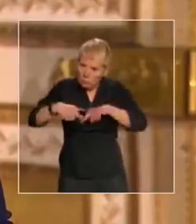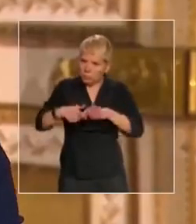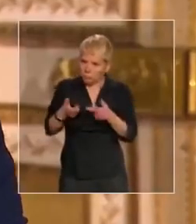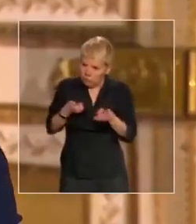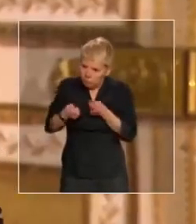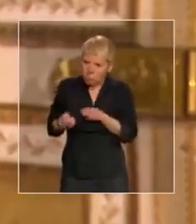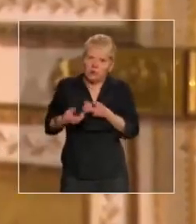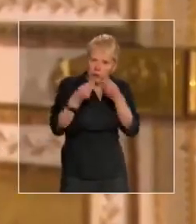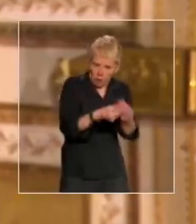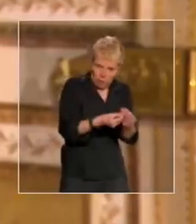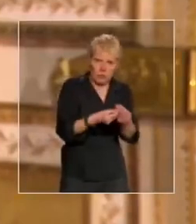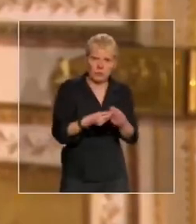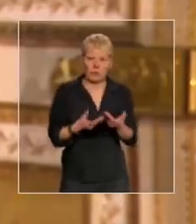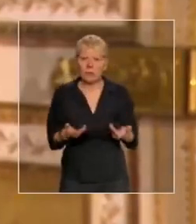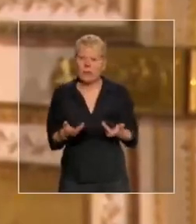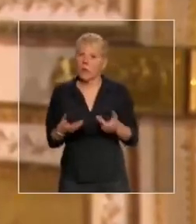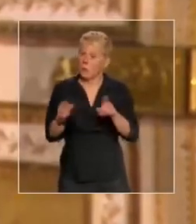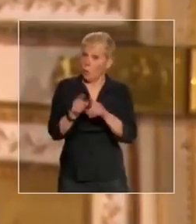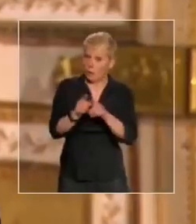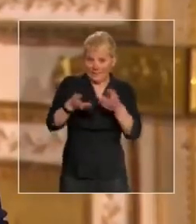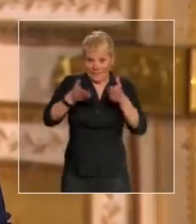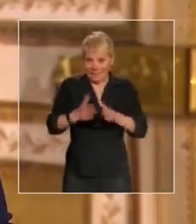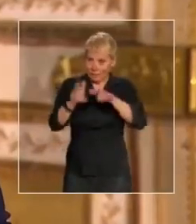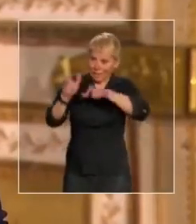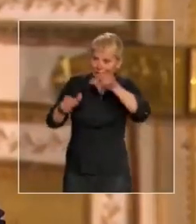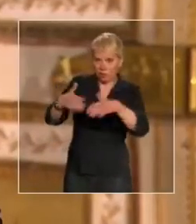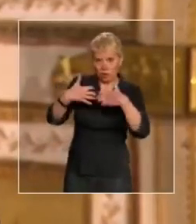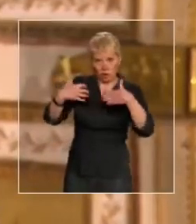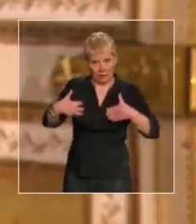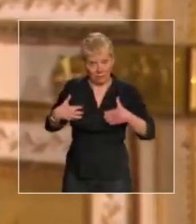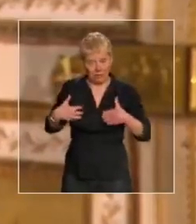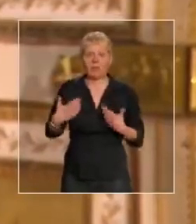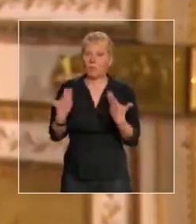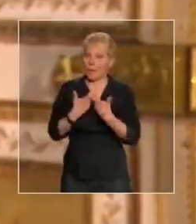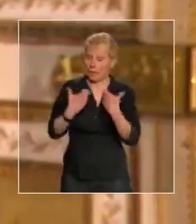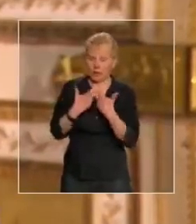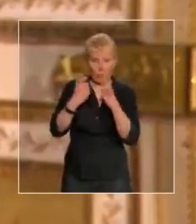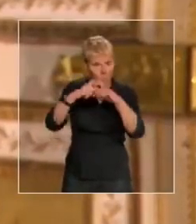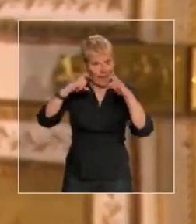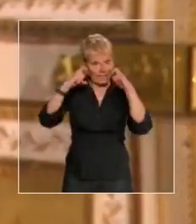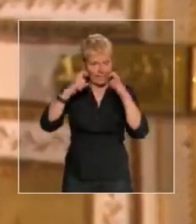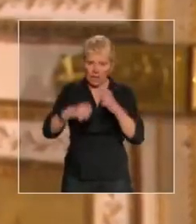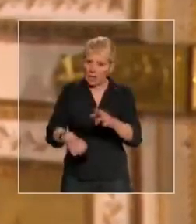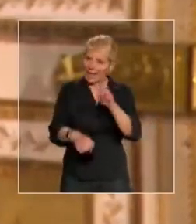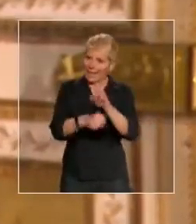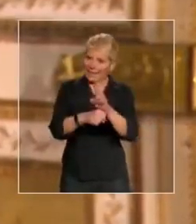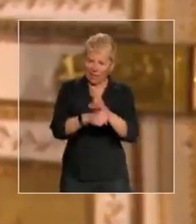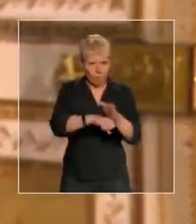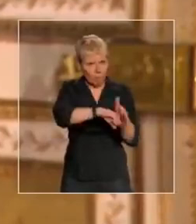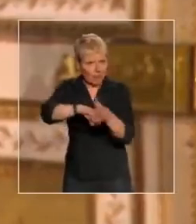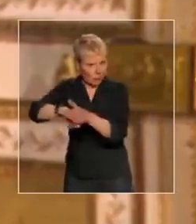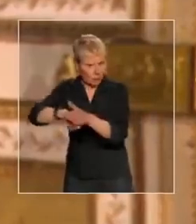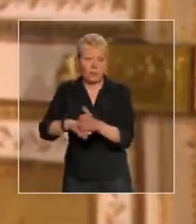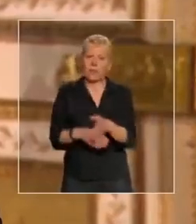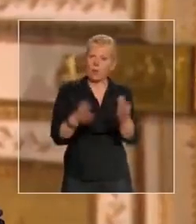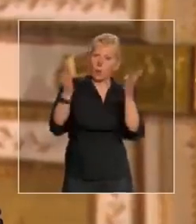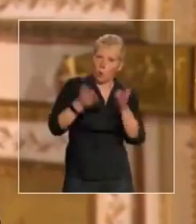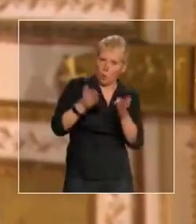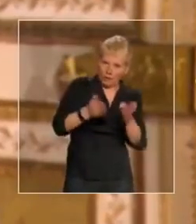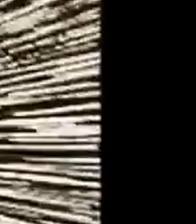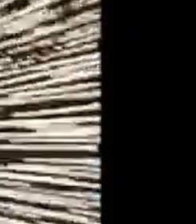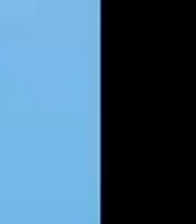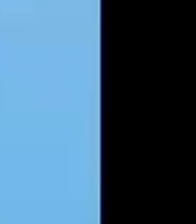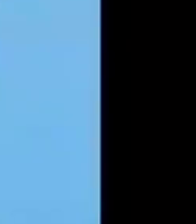sensations. Nous avons décidé, avec les scientifiques, de réserver les masques en priorité pour l'hôpital et pour la médecine de ville